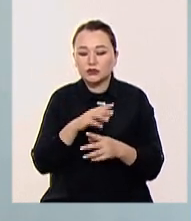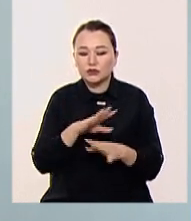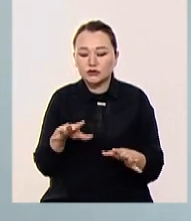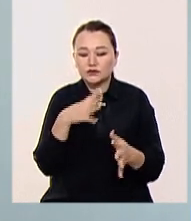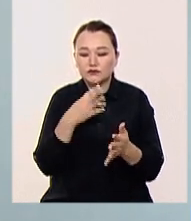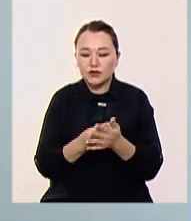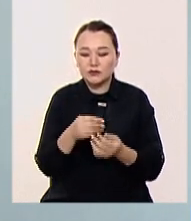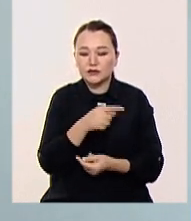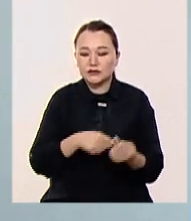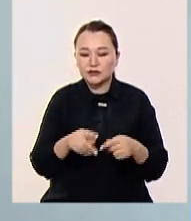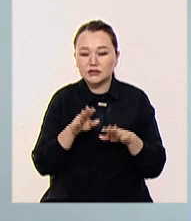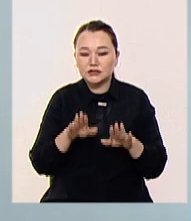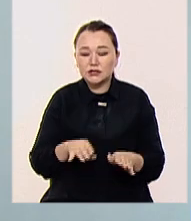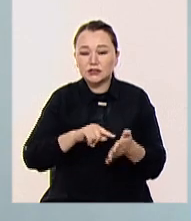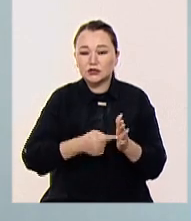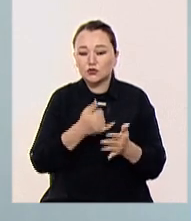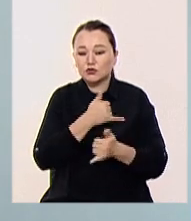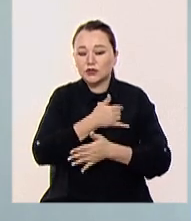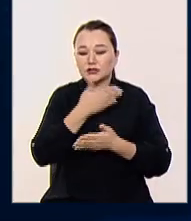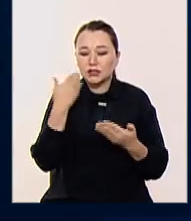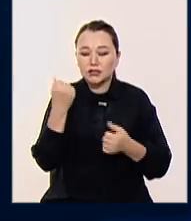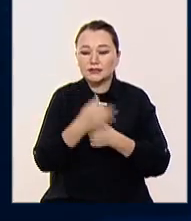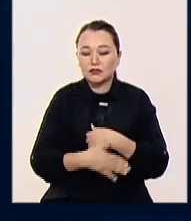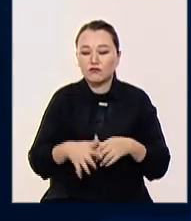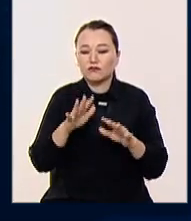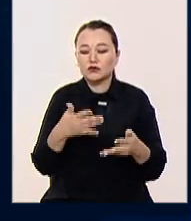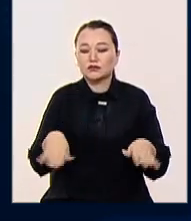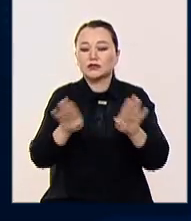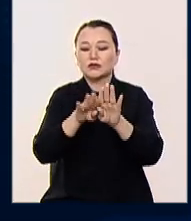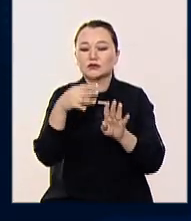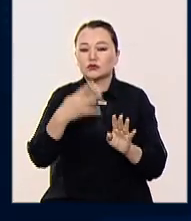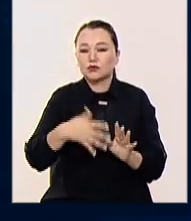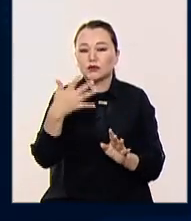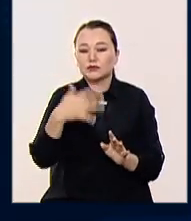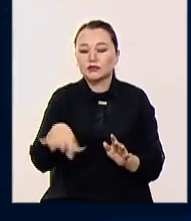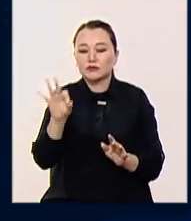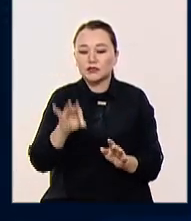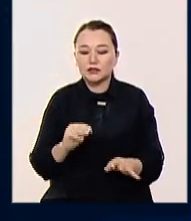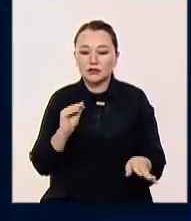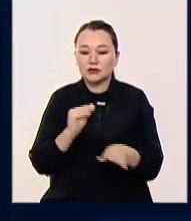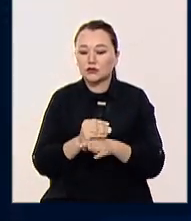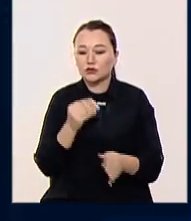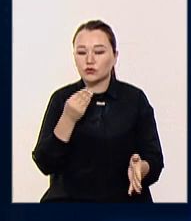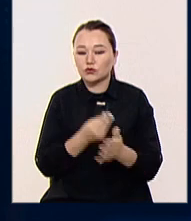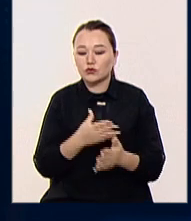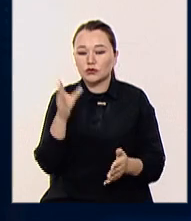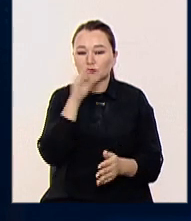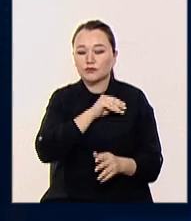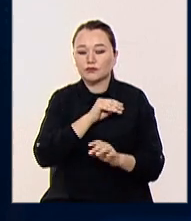бір бизнес ортаның болмауының өзі осы жалып алған жағдайда 45-50%-ға дейін қымбаттап кету қаупі бар деп өзім